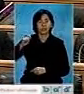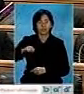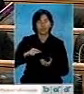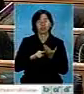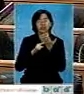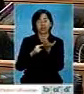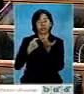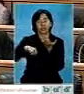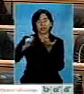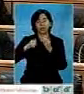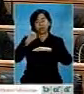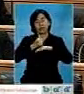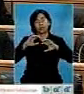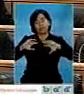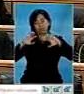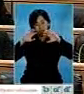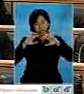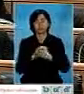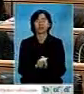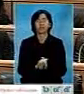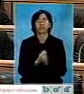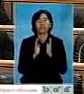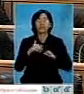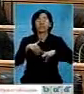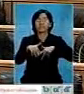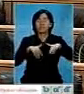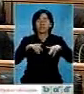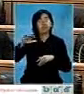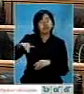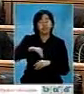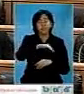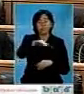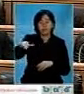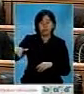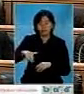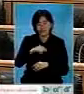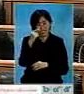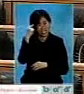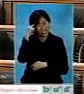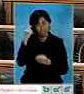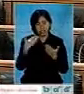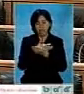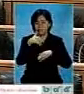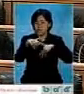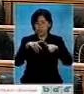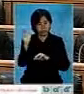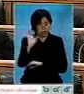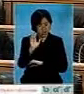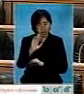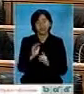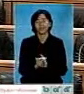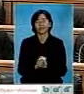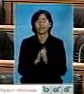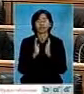งสุดซึ่งพี่น้องประชาชนเดี๋ยวนี้อย่าไปคิดแทนพี่น้องประชาชนนะครับว่า